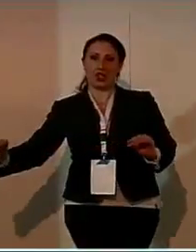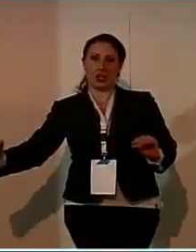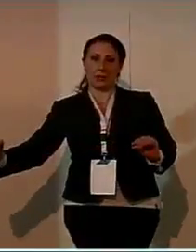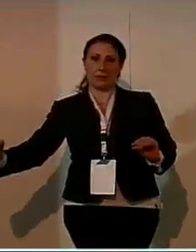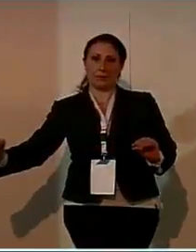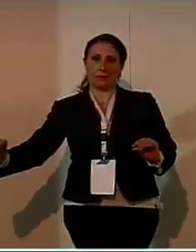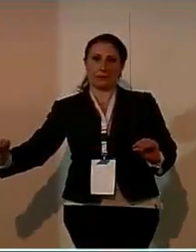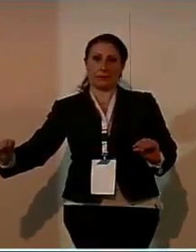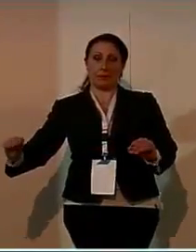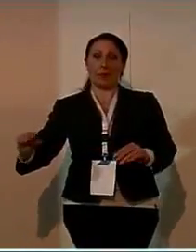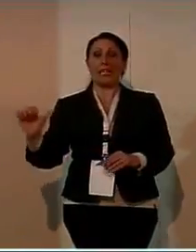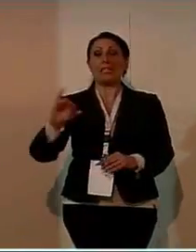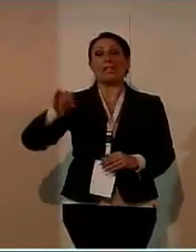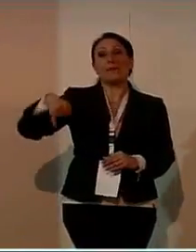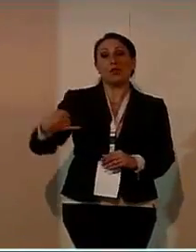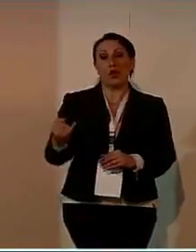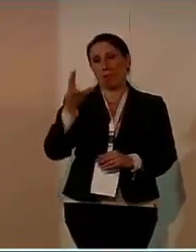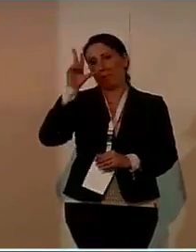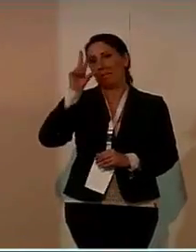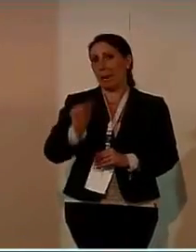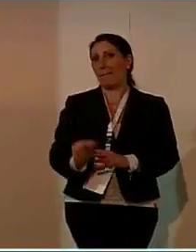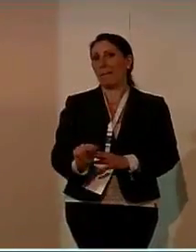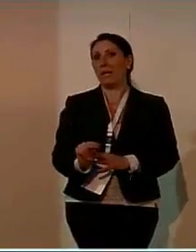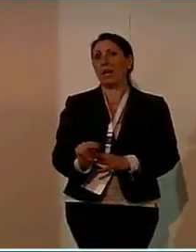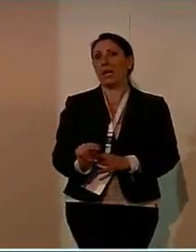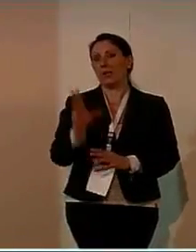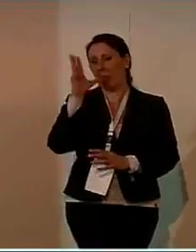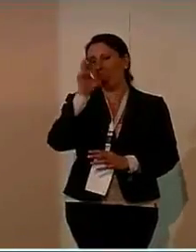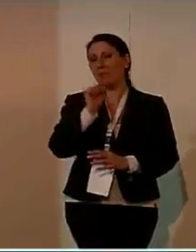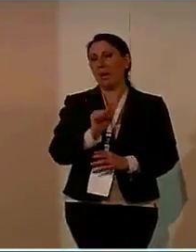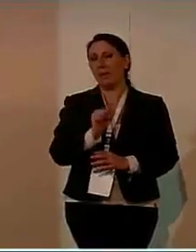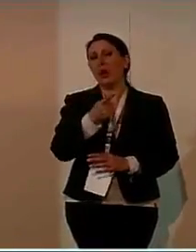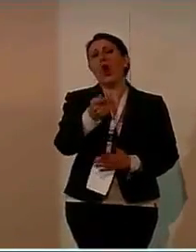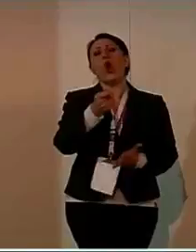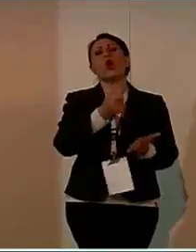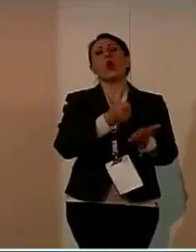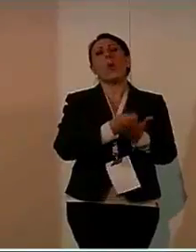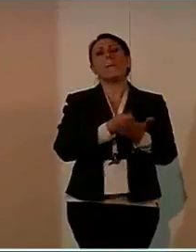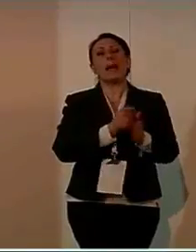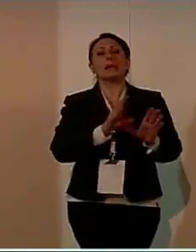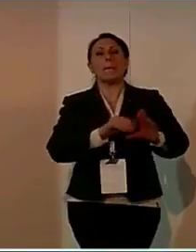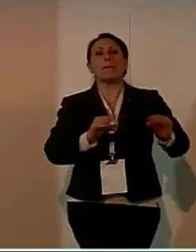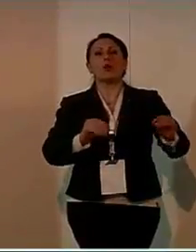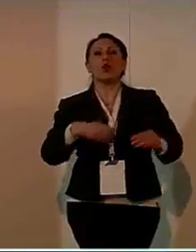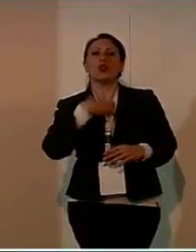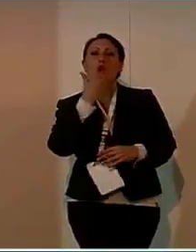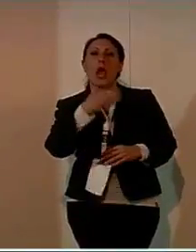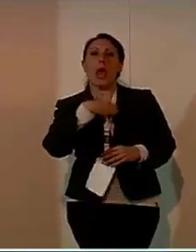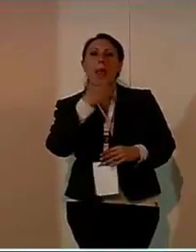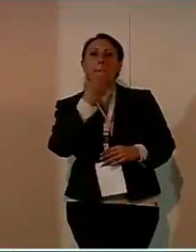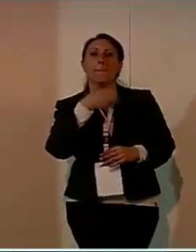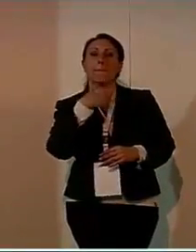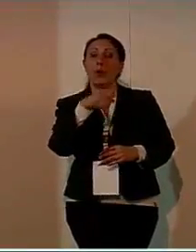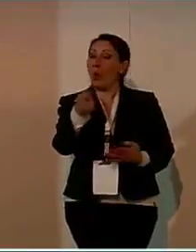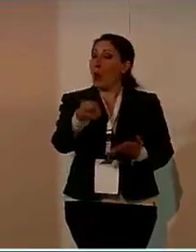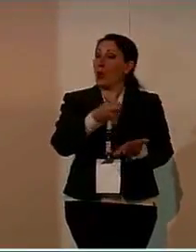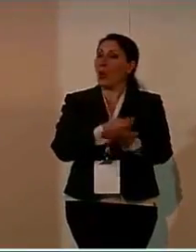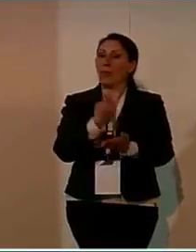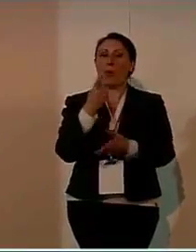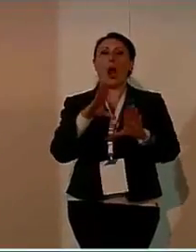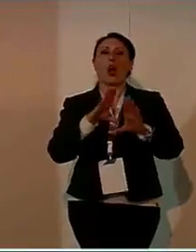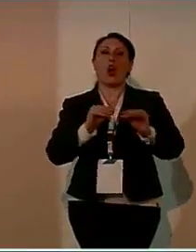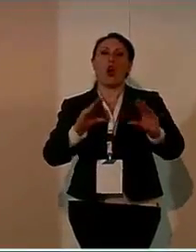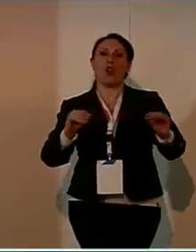di steve jobs lo aveva capito tra i primi aveva detto comperato un prodotto apple e non a queste reti un oggetto